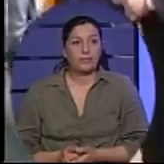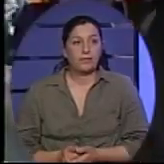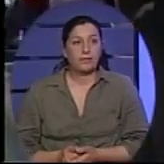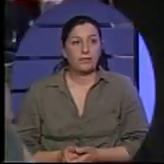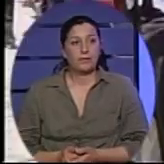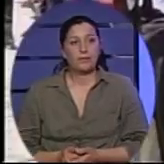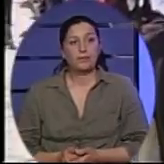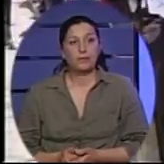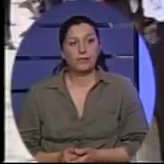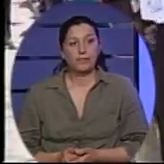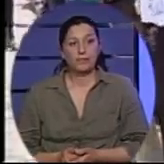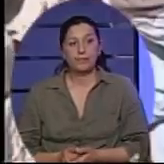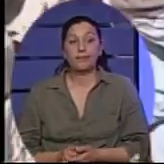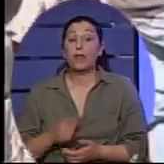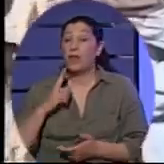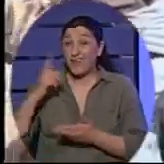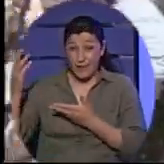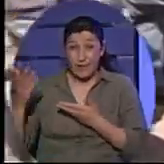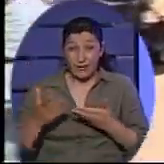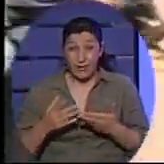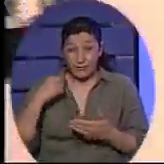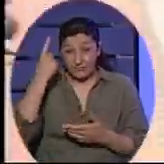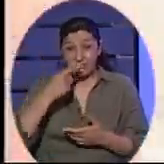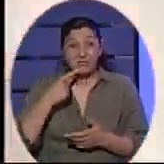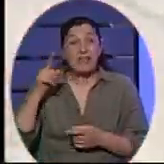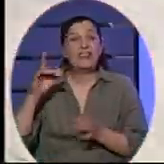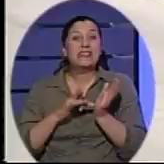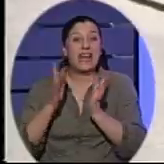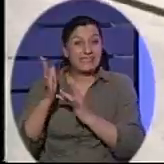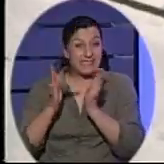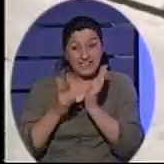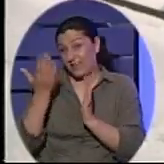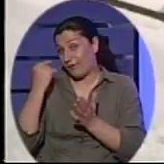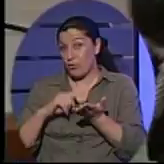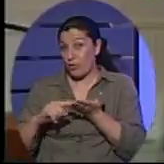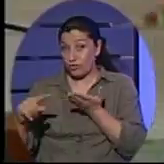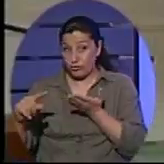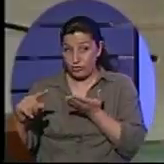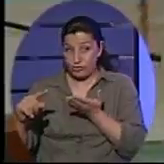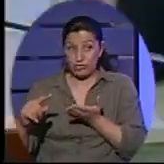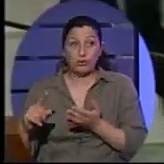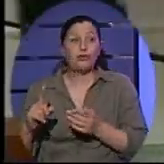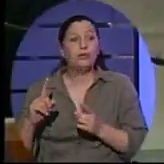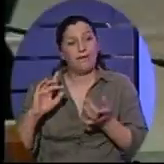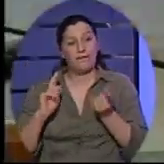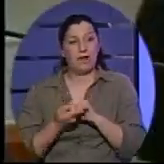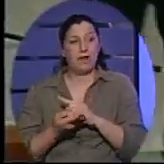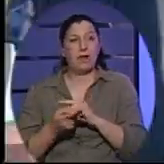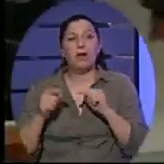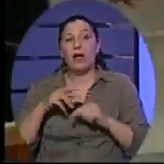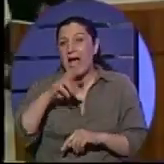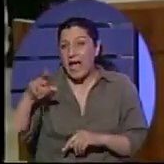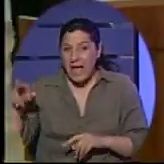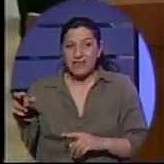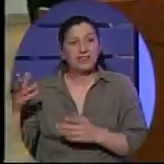שם בניגוד לקבלת הבנים זכה נשיא המדינה בנצרת לפני כחודש וחצי רת קיבלו